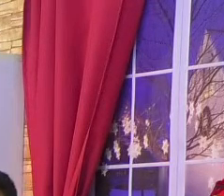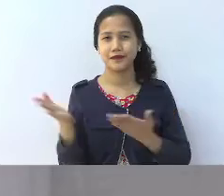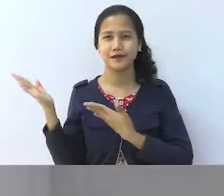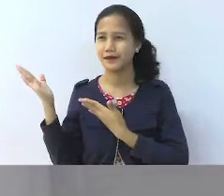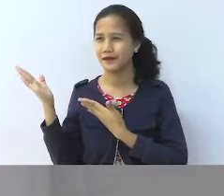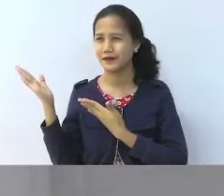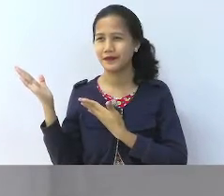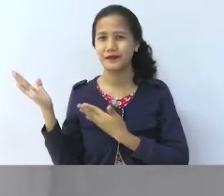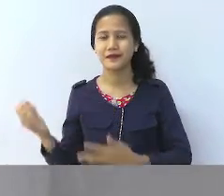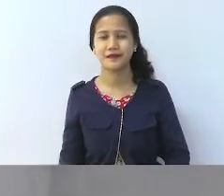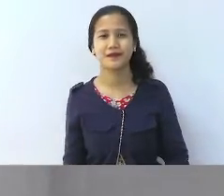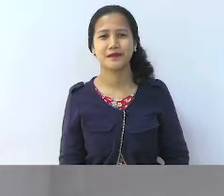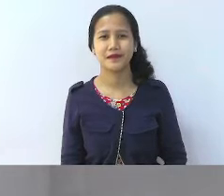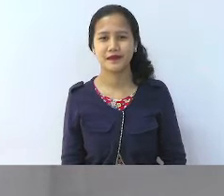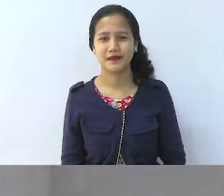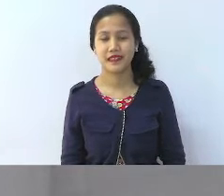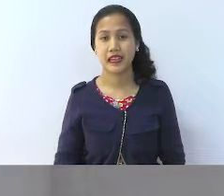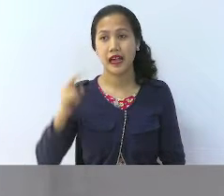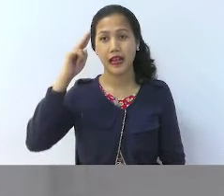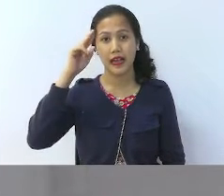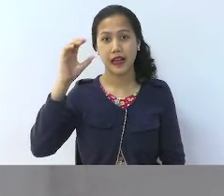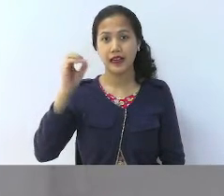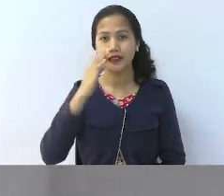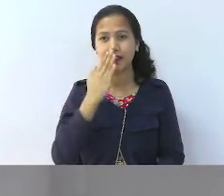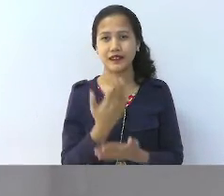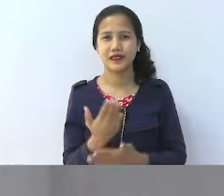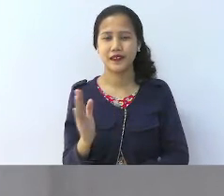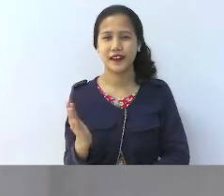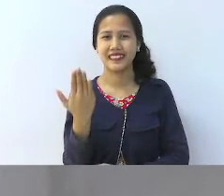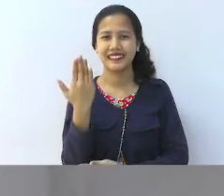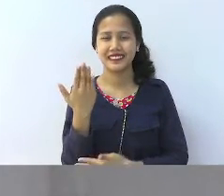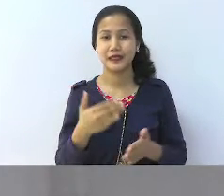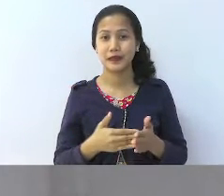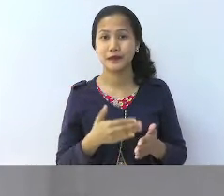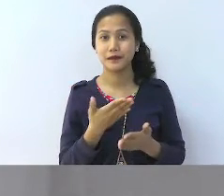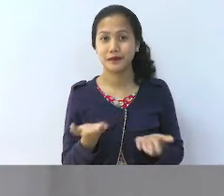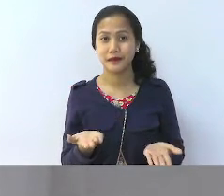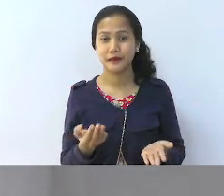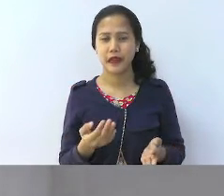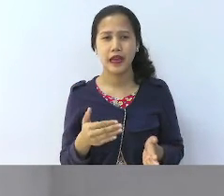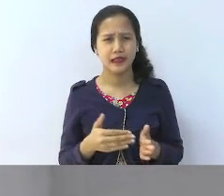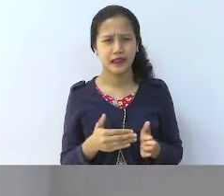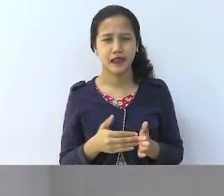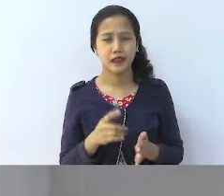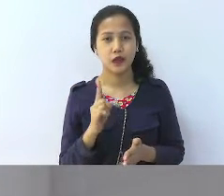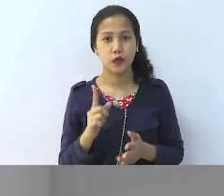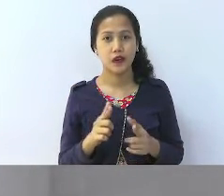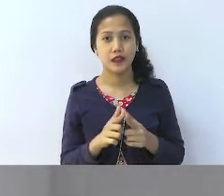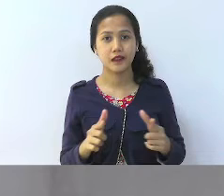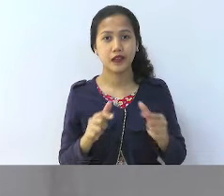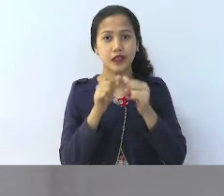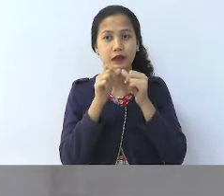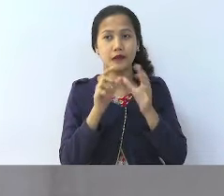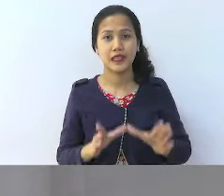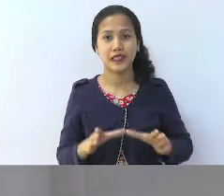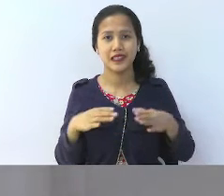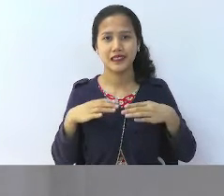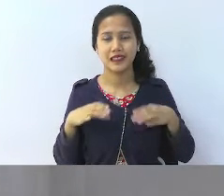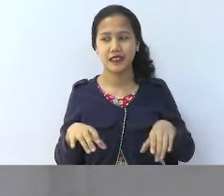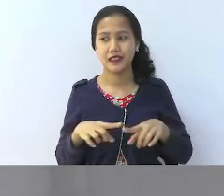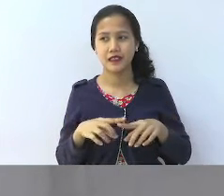At Ma'am Leslie, maganda ka ng iyong katanungan para at least maging challenge po tayo mamaya sa mga live viewers po natin. Alright?